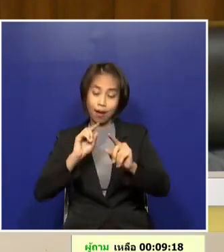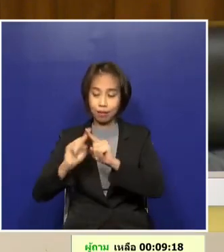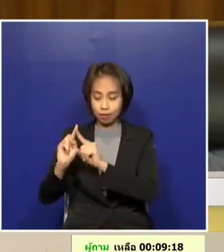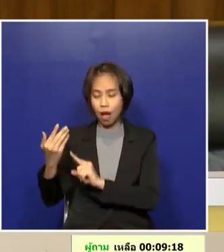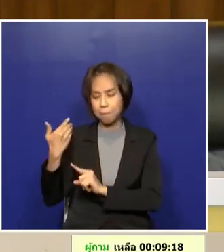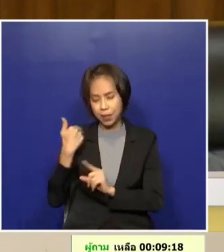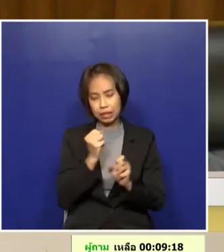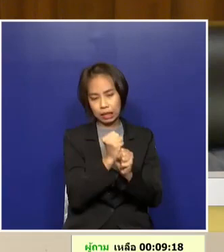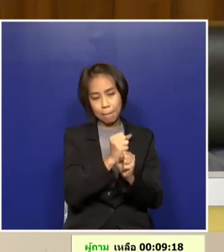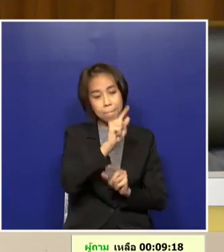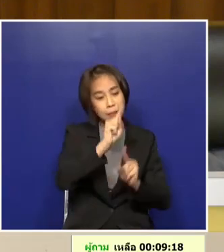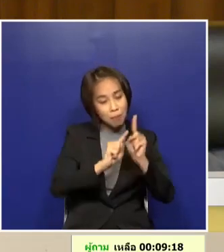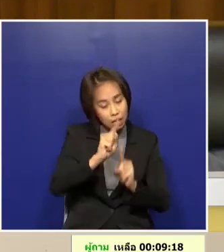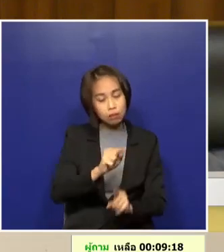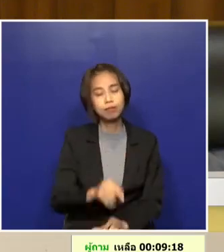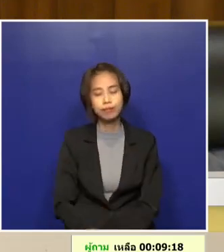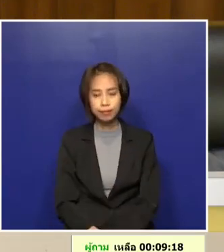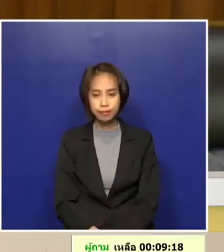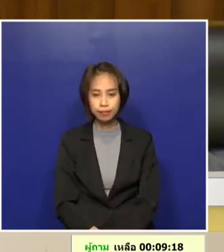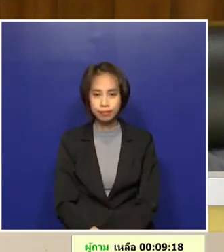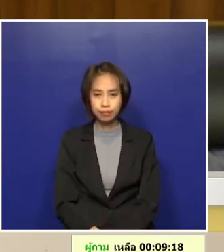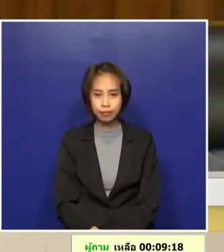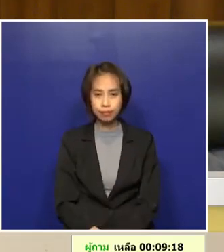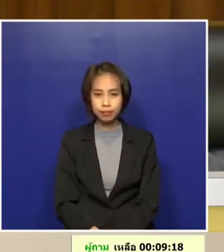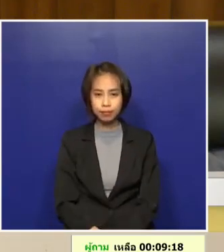อยู่ตลอดเวลาแล้วก็ได้มีการ